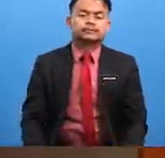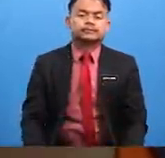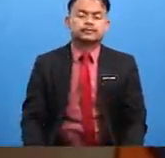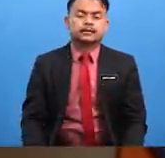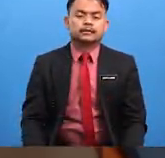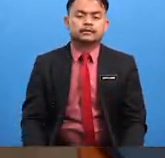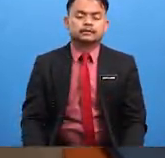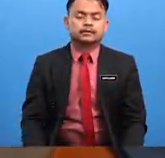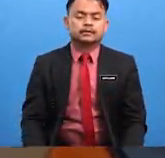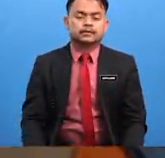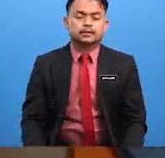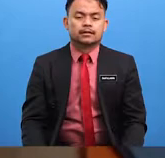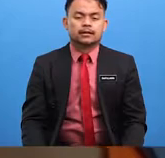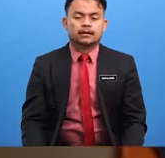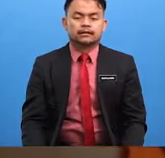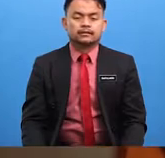rotan anyaman.